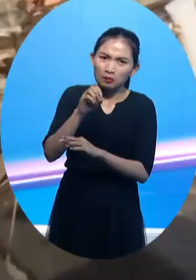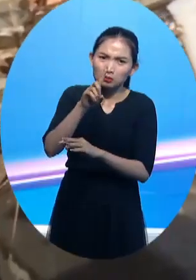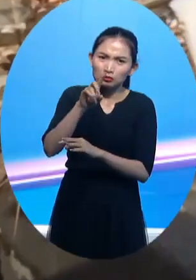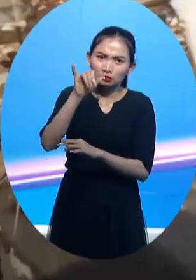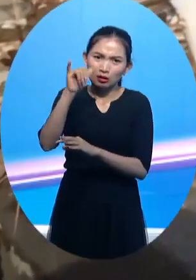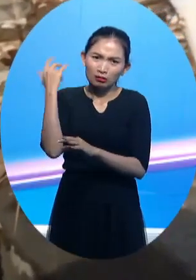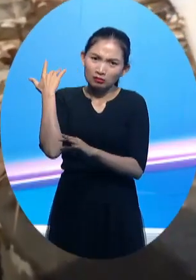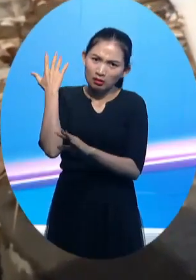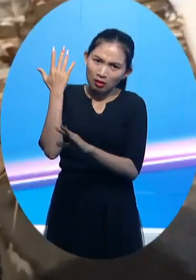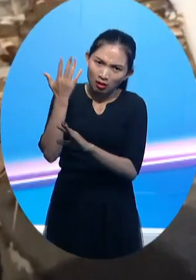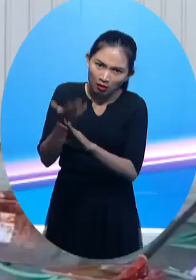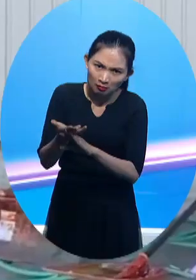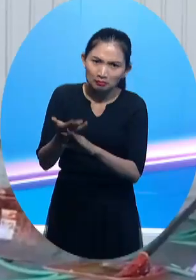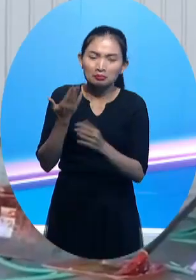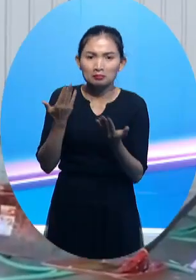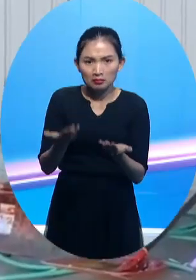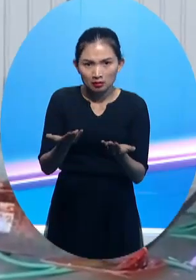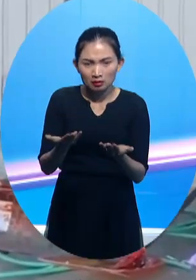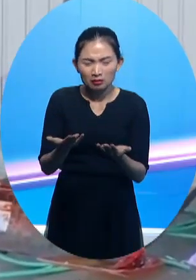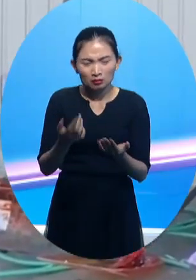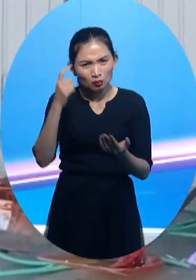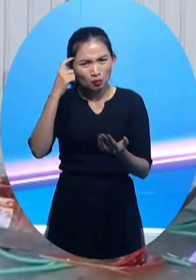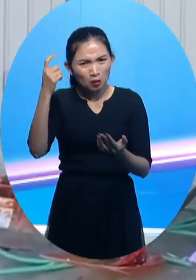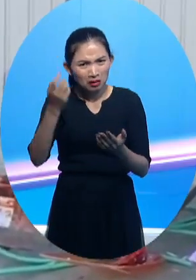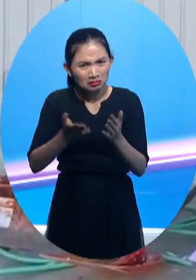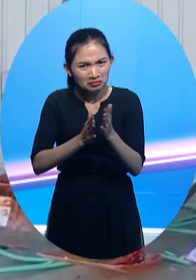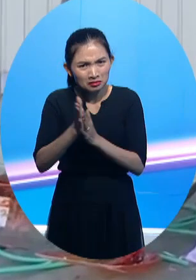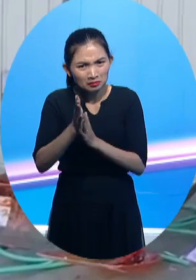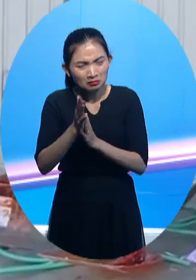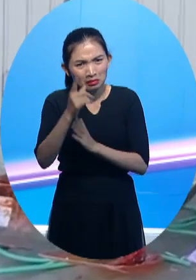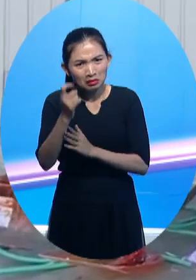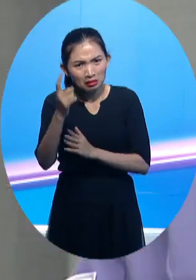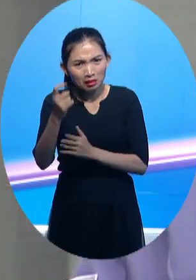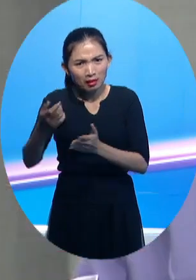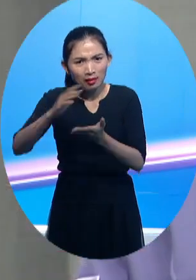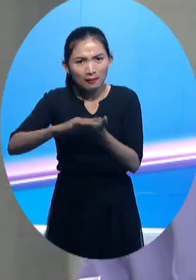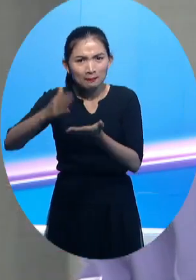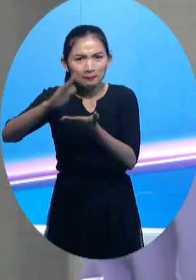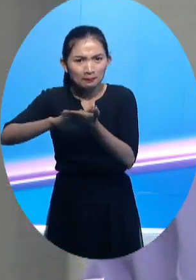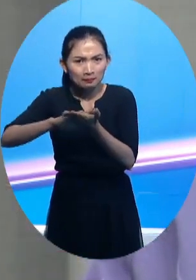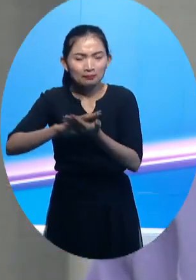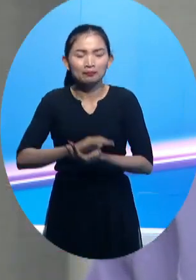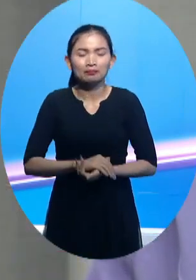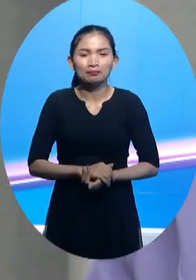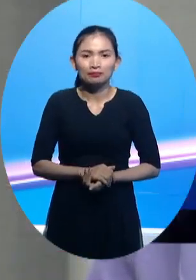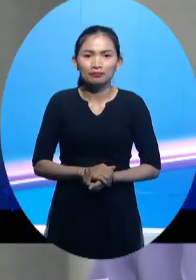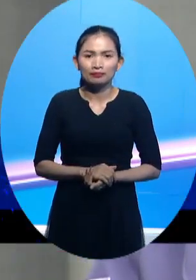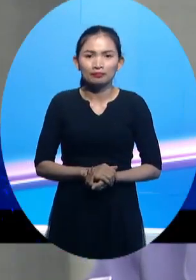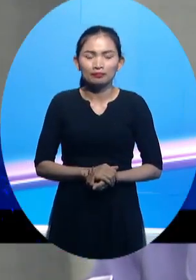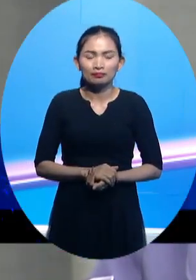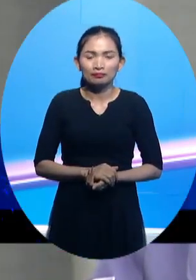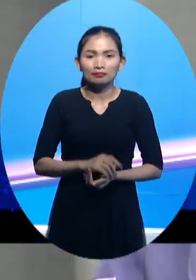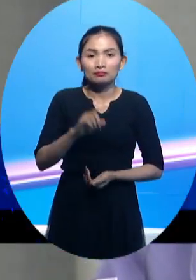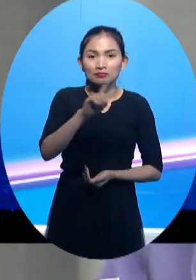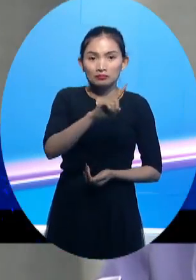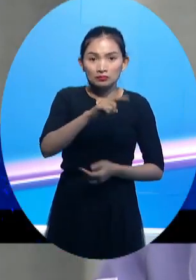sẽ tiếp tục tăng lên do nhiều người có khả năng còn mắc kẹt trong hàng ngàn ngôi nhà bị đổ sập tính đến 11 gi